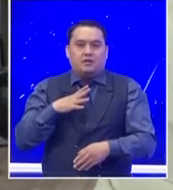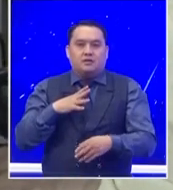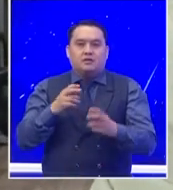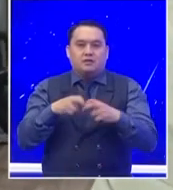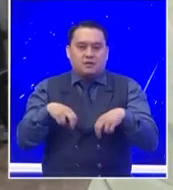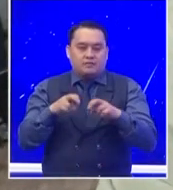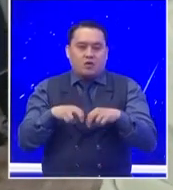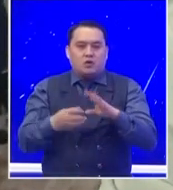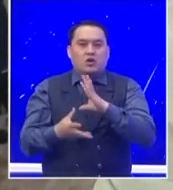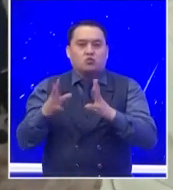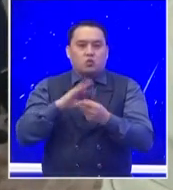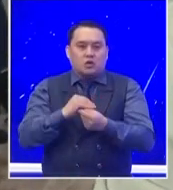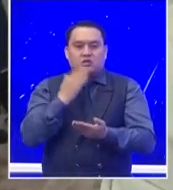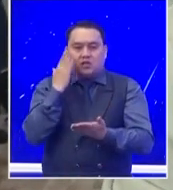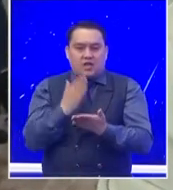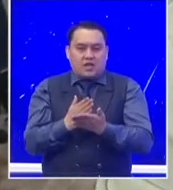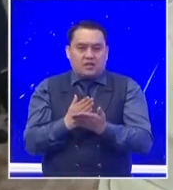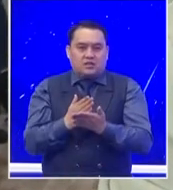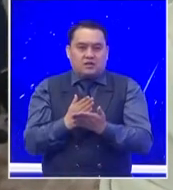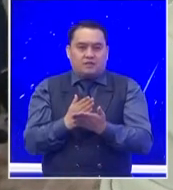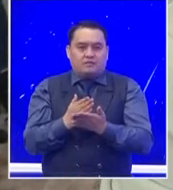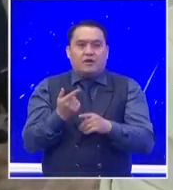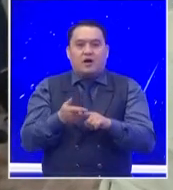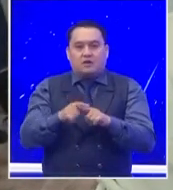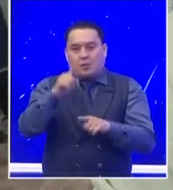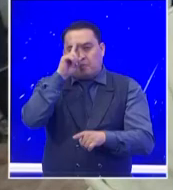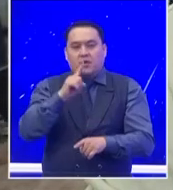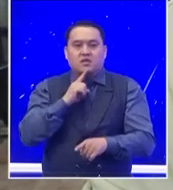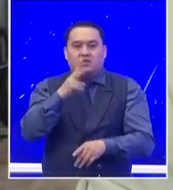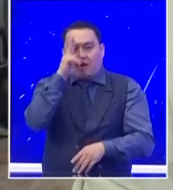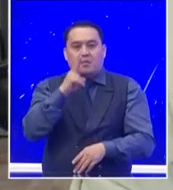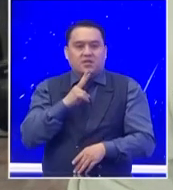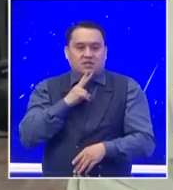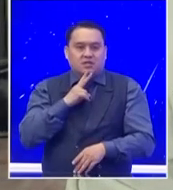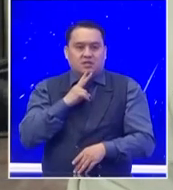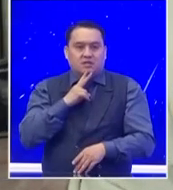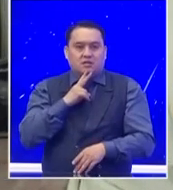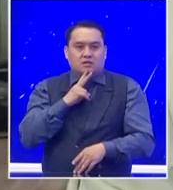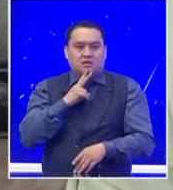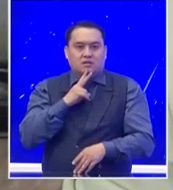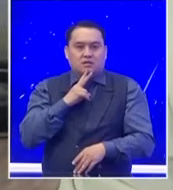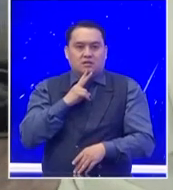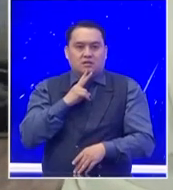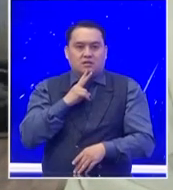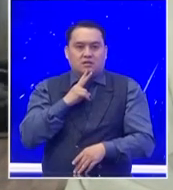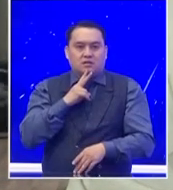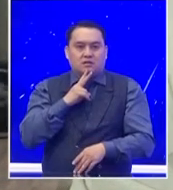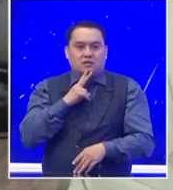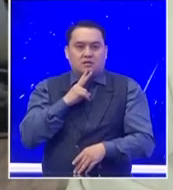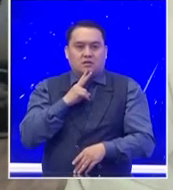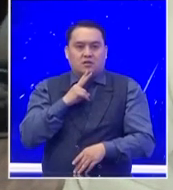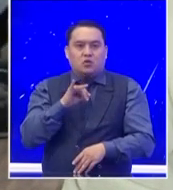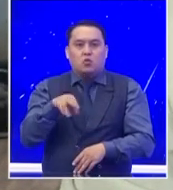Ну, особых результатов уже видно на лицо. Я набрал в этом месяце, за 2 месяца уже примерно 3 килограмма.